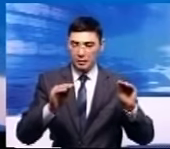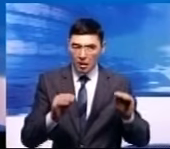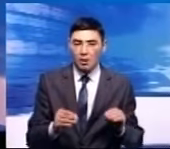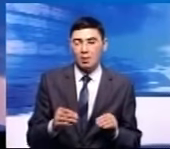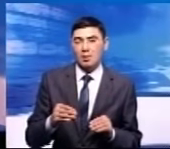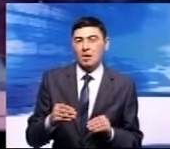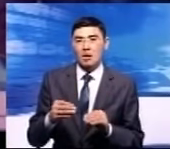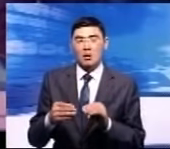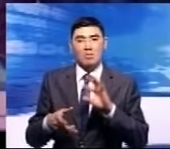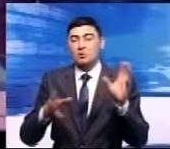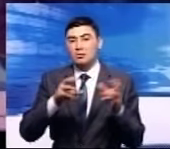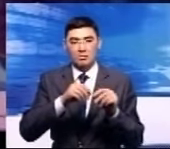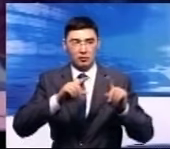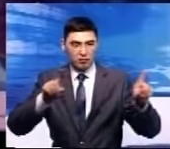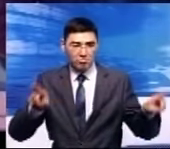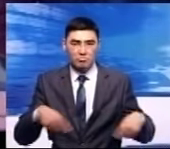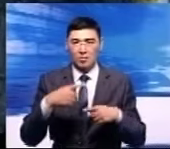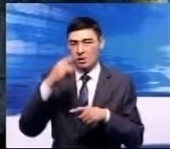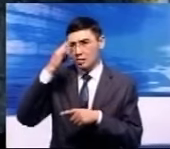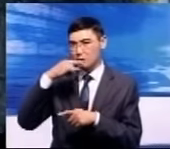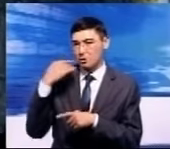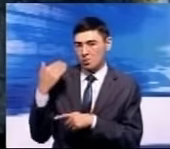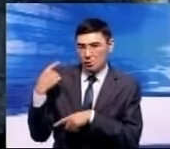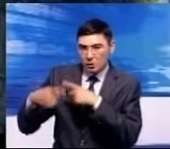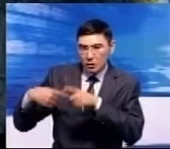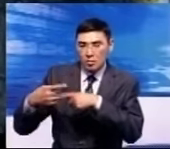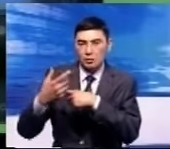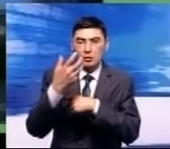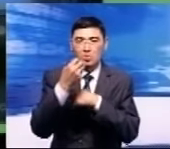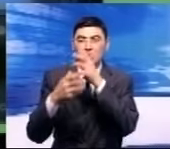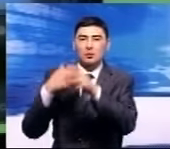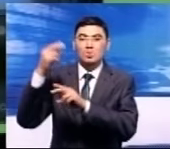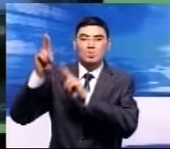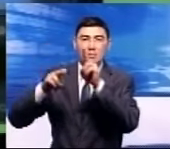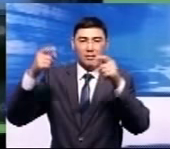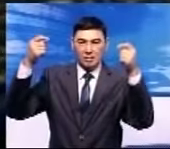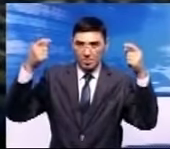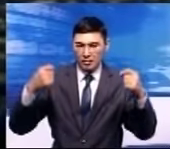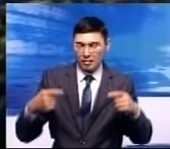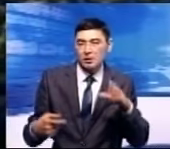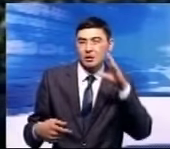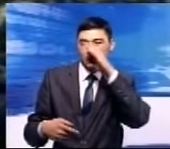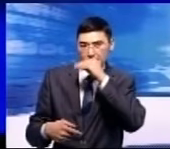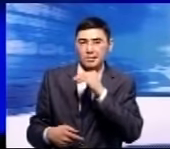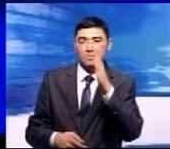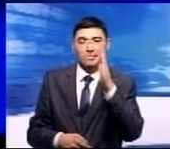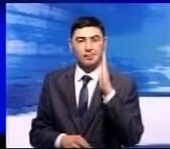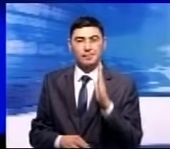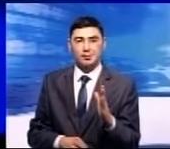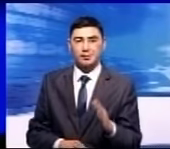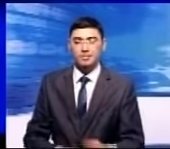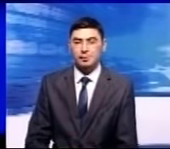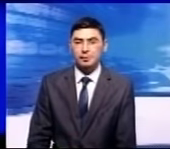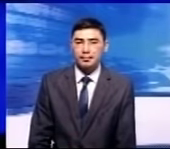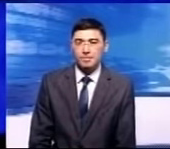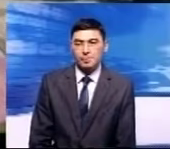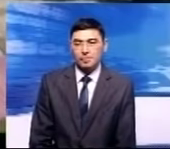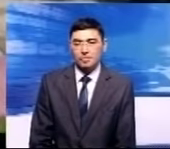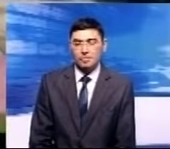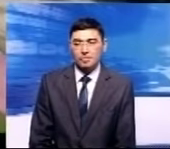руководство, подчеркнет лучшие национальные традиции и стремление к новым международным стандартам. Сауле Байгалиева, Дарын Сагитов, Ернур